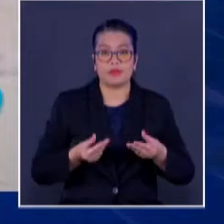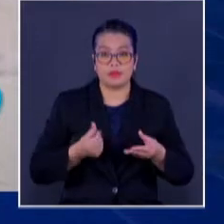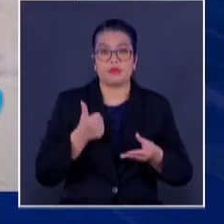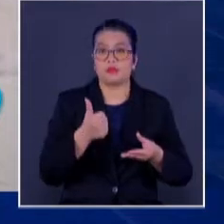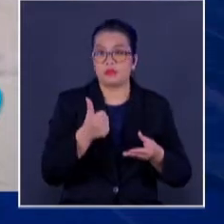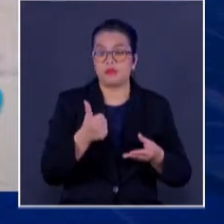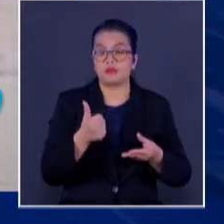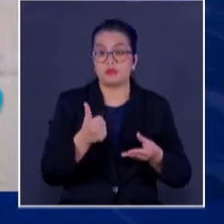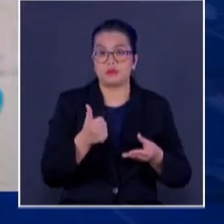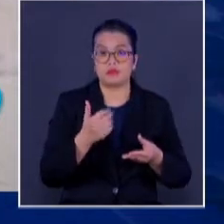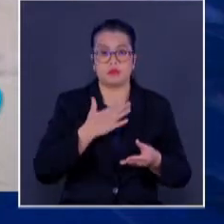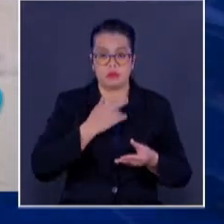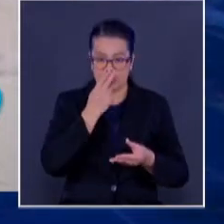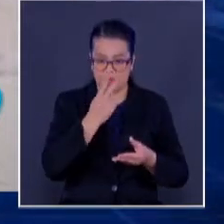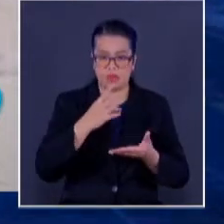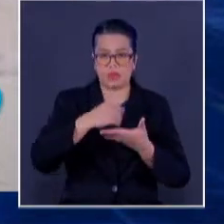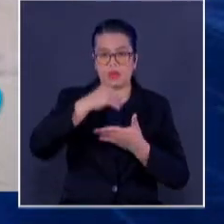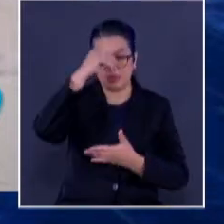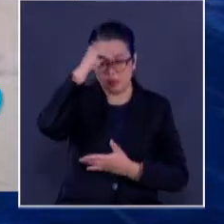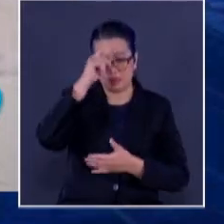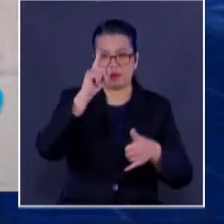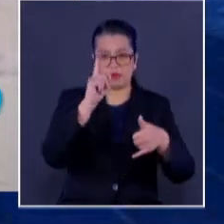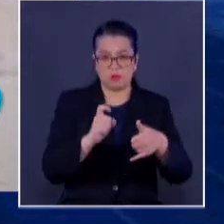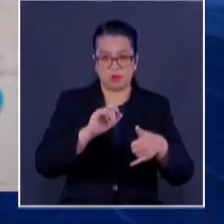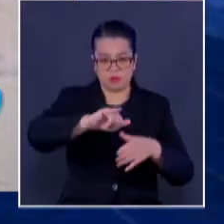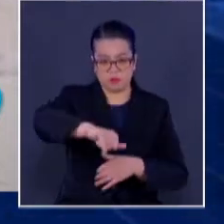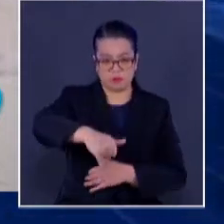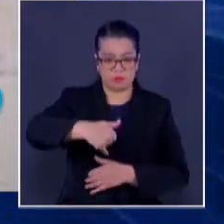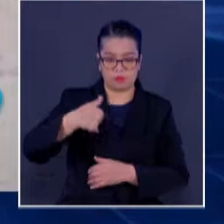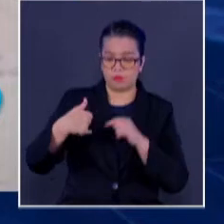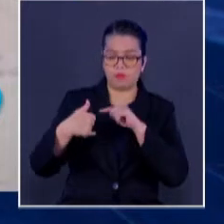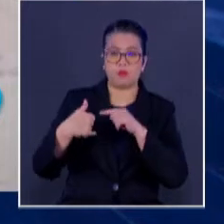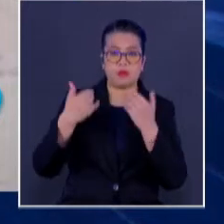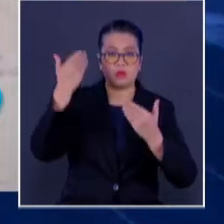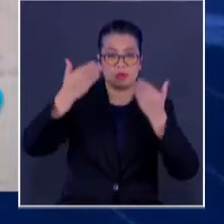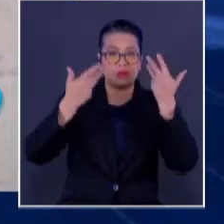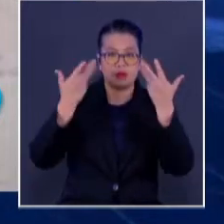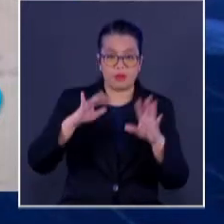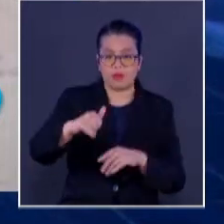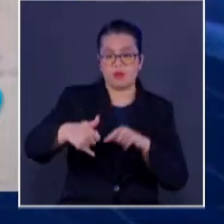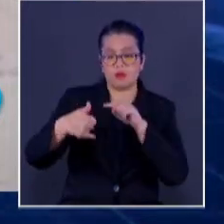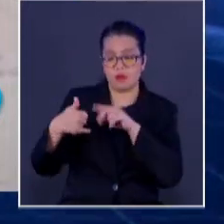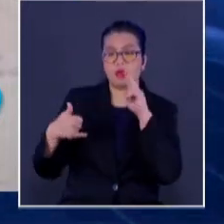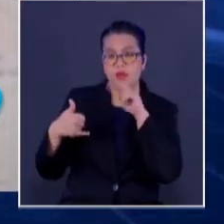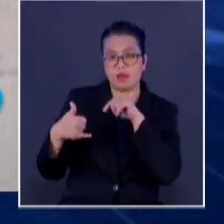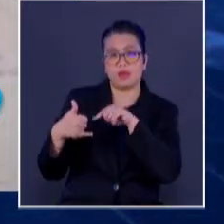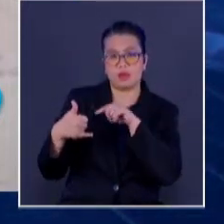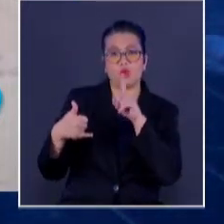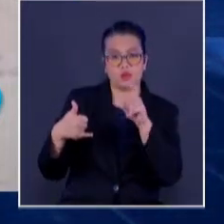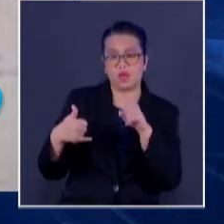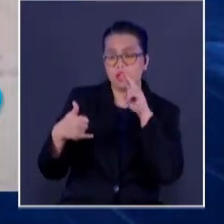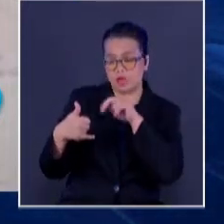พร้อมยืนยันว่าตนยังเห็นนักเรียนคนที่เสียชีวิตขึ้นมาจากหนองน้ำหลังจากเสร็จฐานแล้วนะคะไปฟังเสียงของ